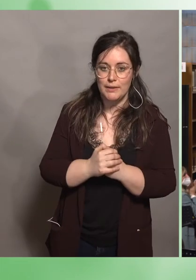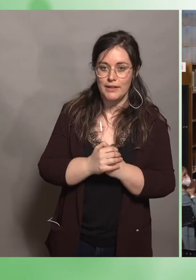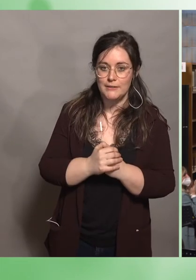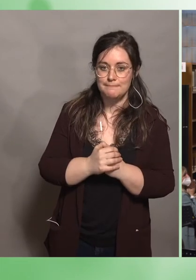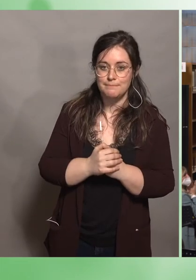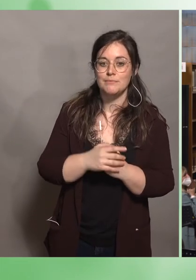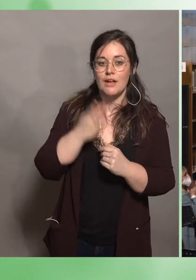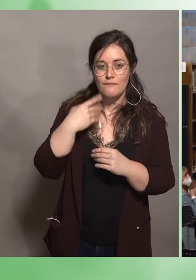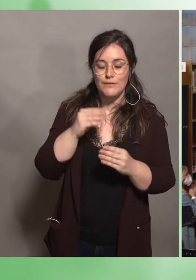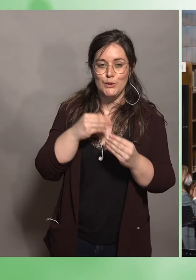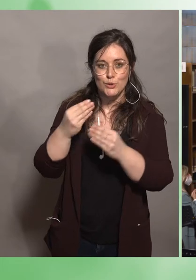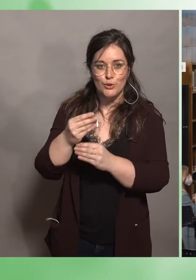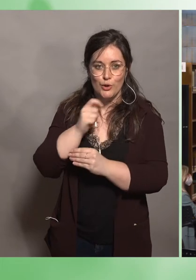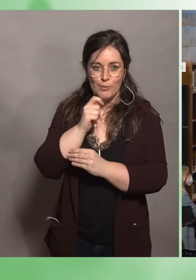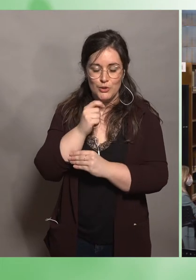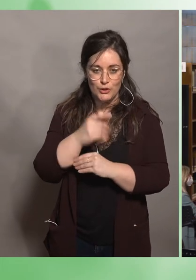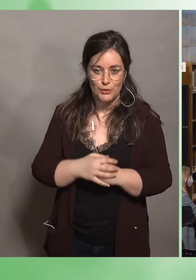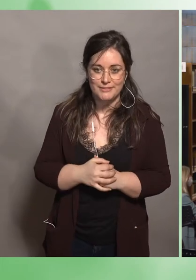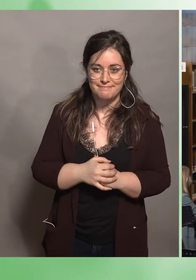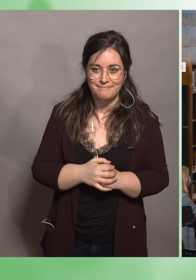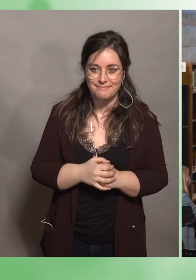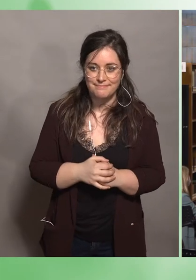Wir übergeben wieder an die Frau Schreiber.